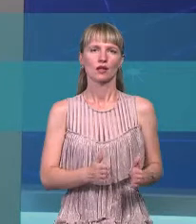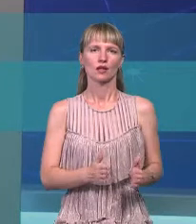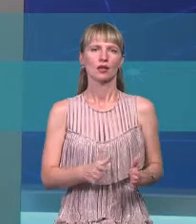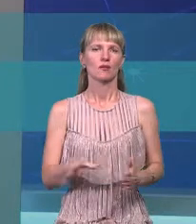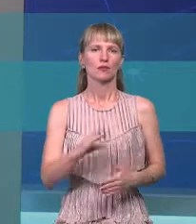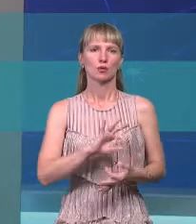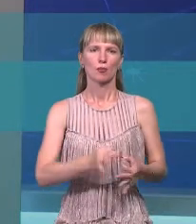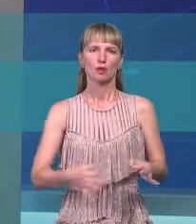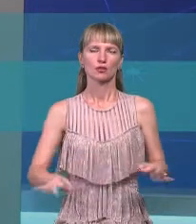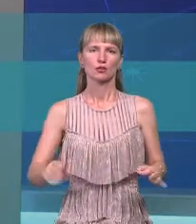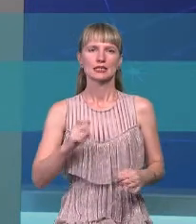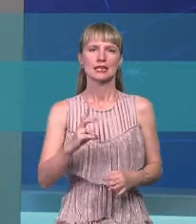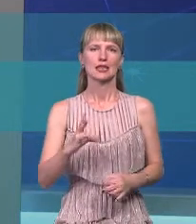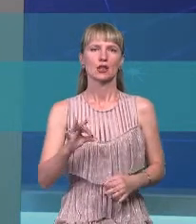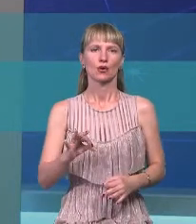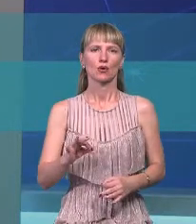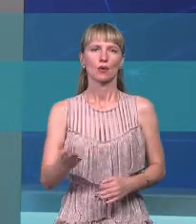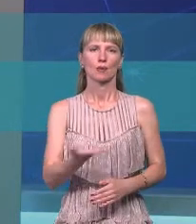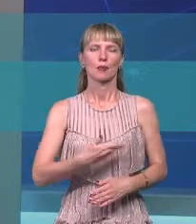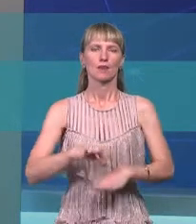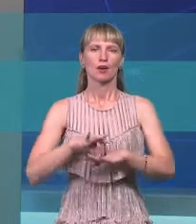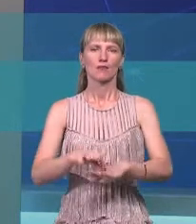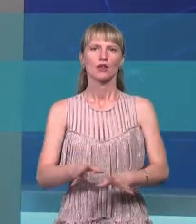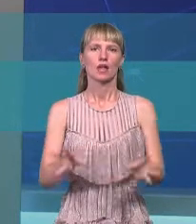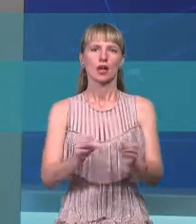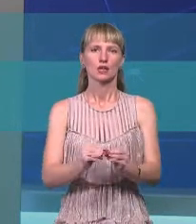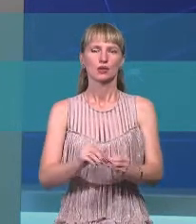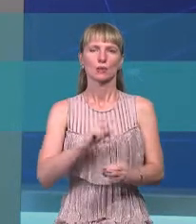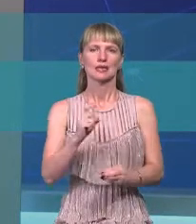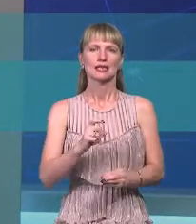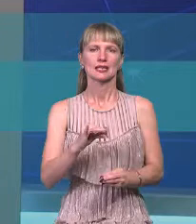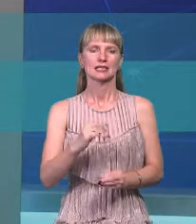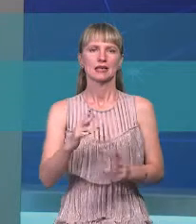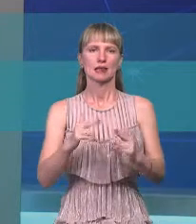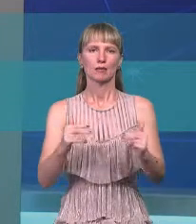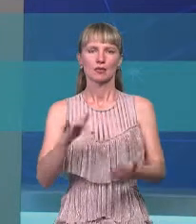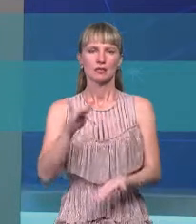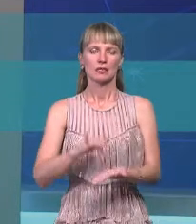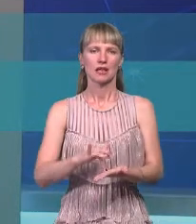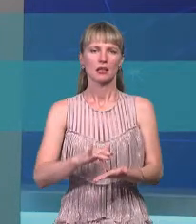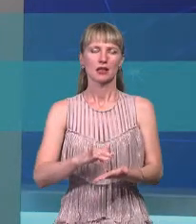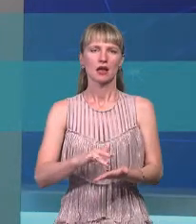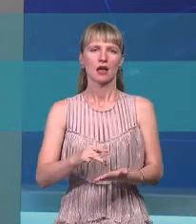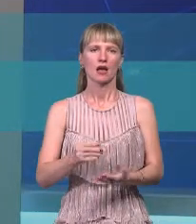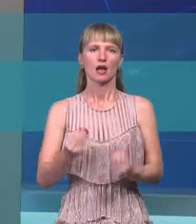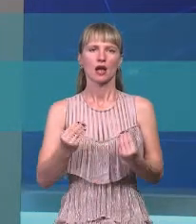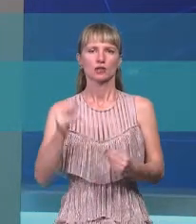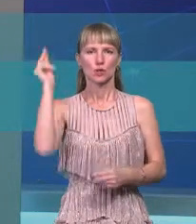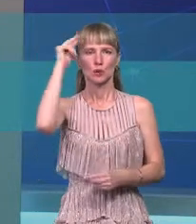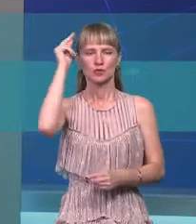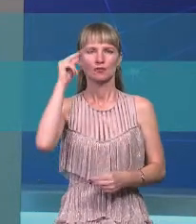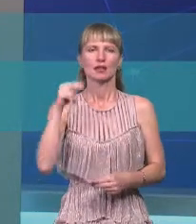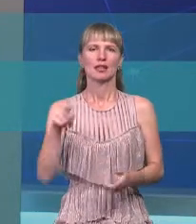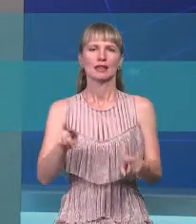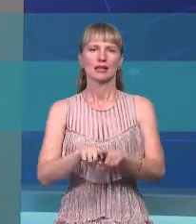всю процедуру зовнішнього незалежного оцінювання ми проводимо разом із Дніпропетровським регіональним центром оцінювання якості освіти. Таких центрів всього кілька